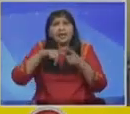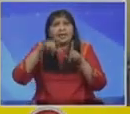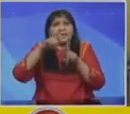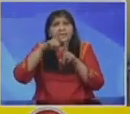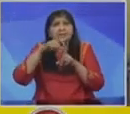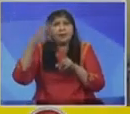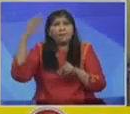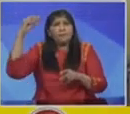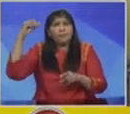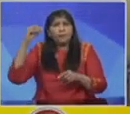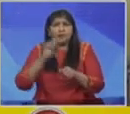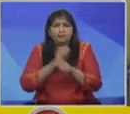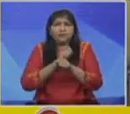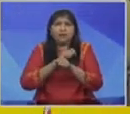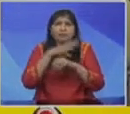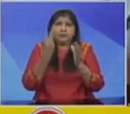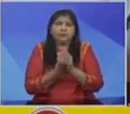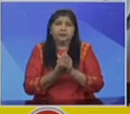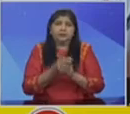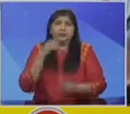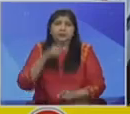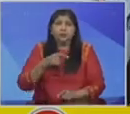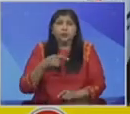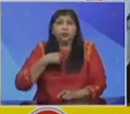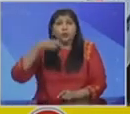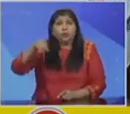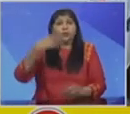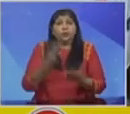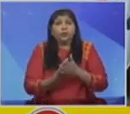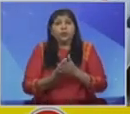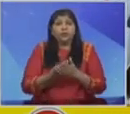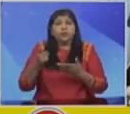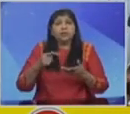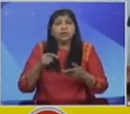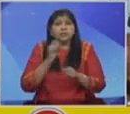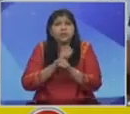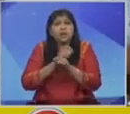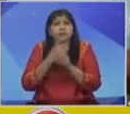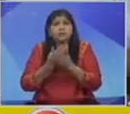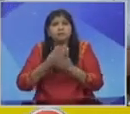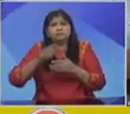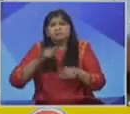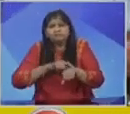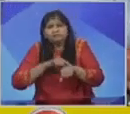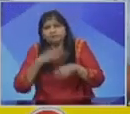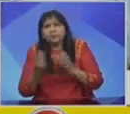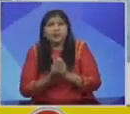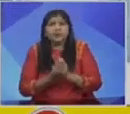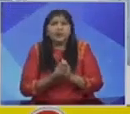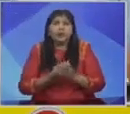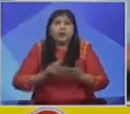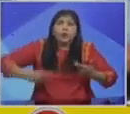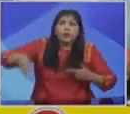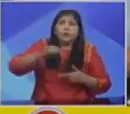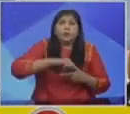बनाने वाली फैक्ट्री में काम करते थे। उन्होंने इस फैक्ट्री में कार्य करने के दौरान पूरी प्रक्रिया को